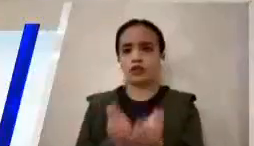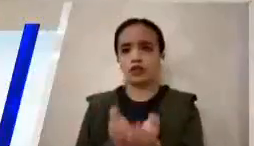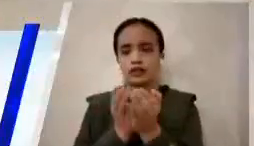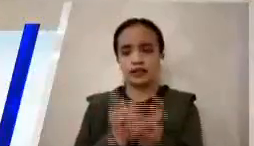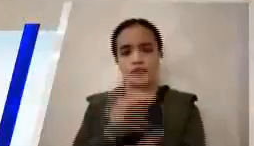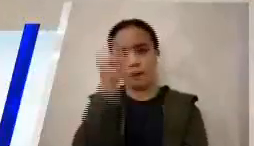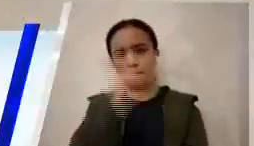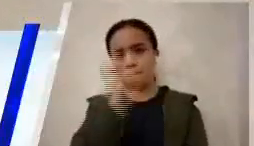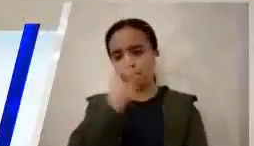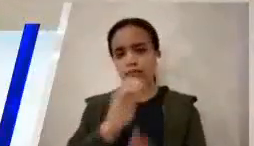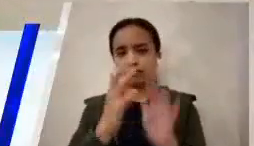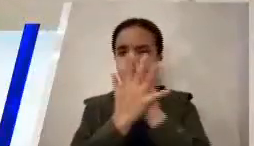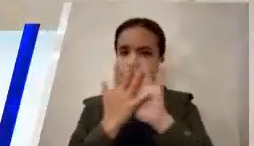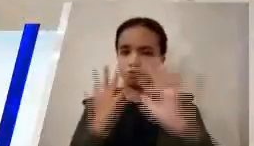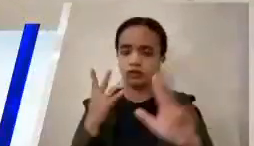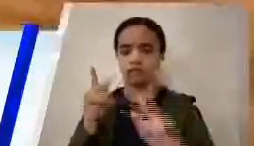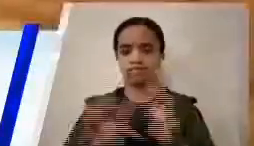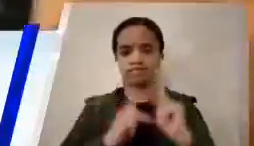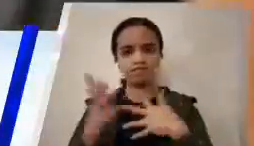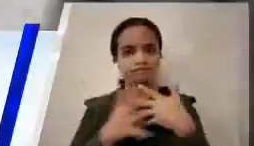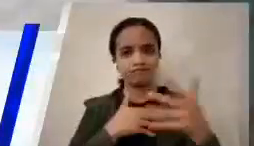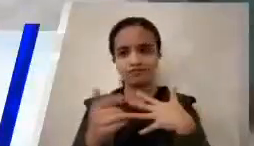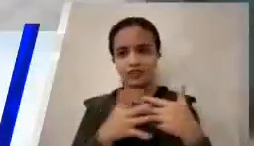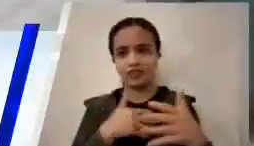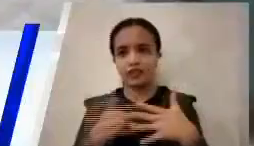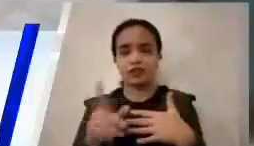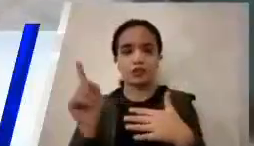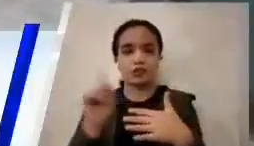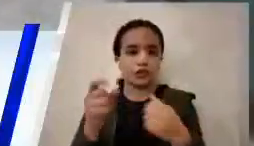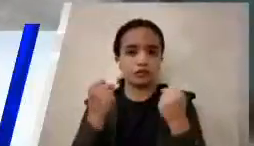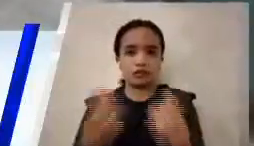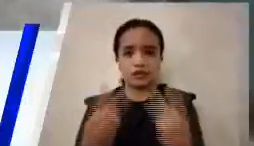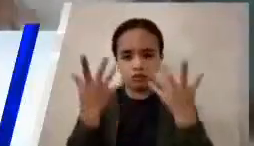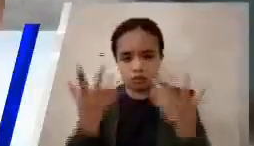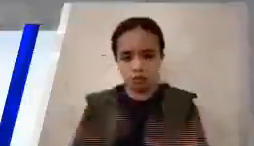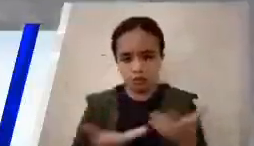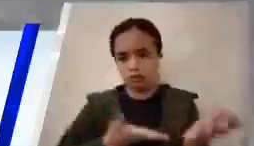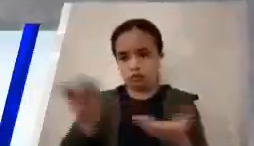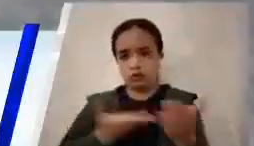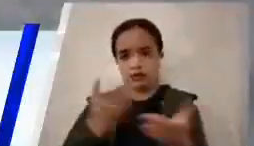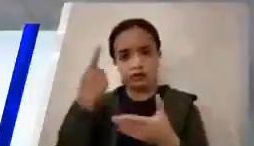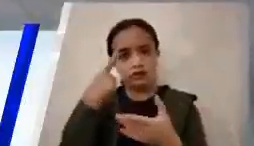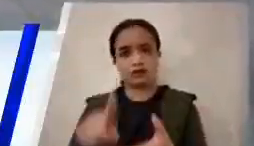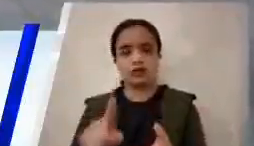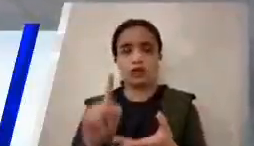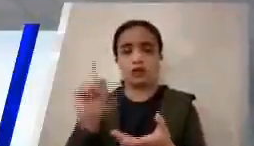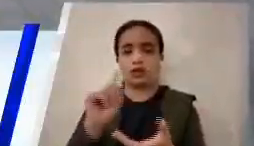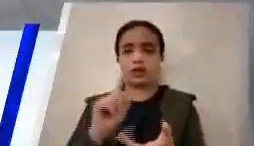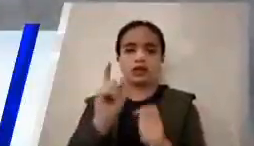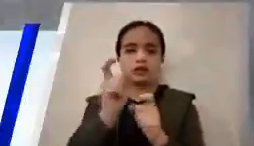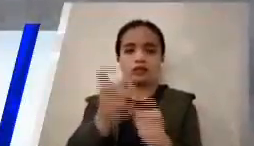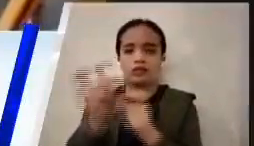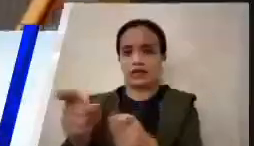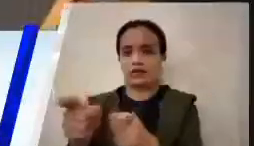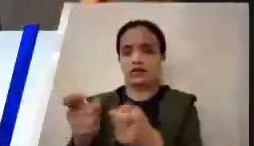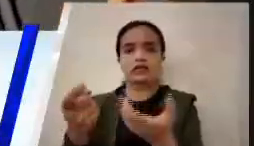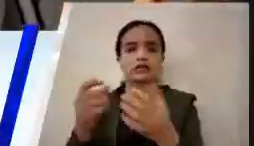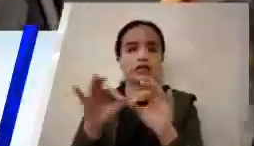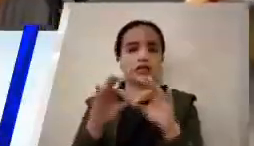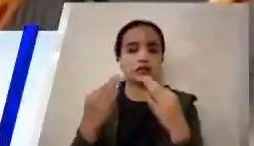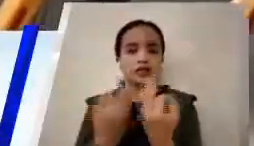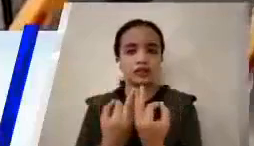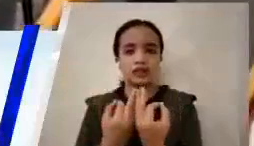ang mga pasahero kahit pa kahon-kahon at mabibigat ang dalang pampasalubong sa mga kaanak. Para matugunan ang malaking buhos ng